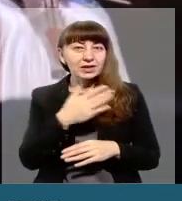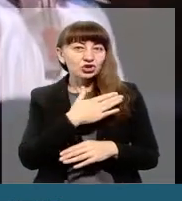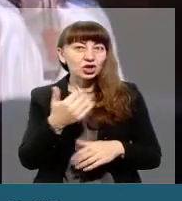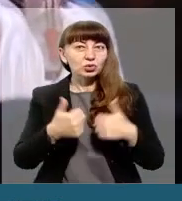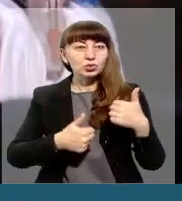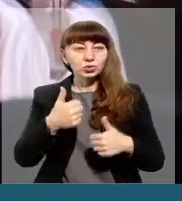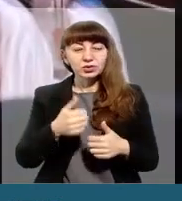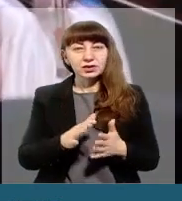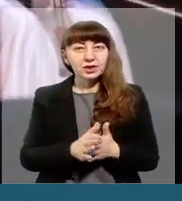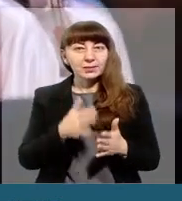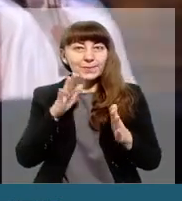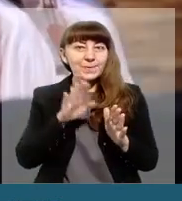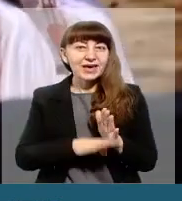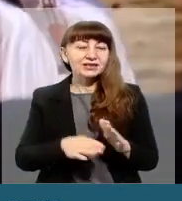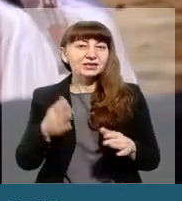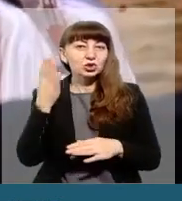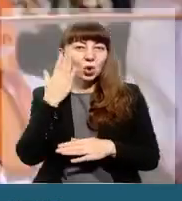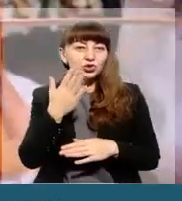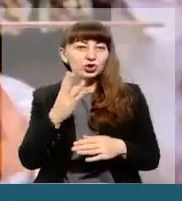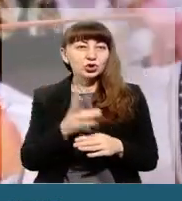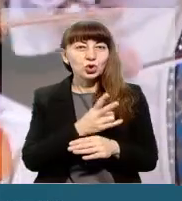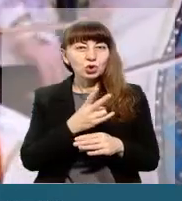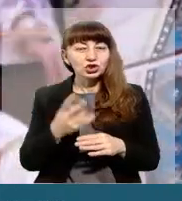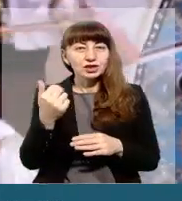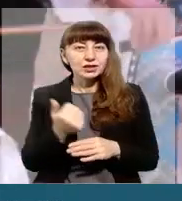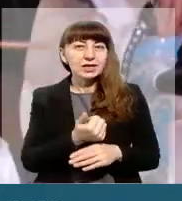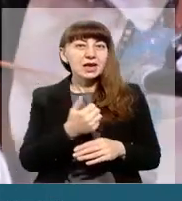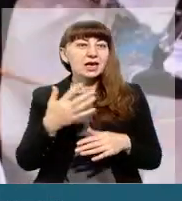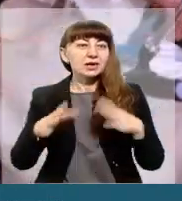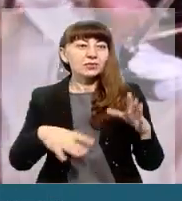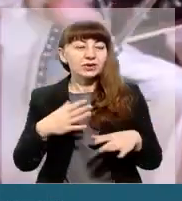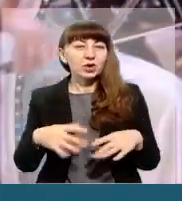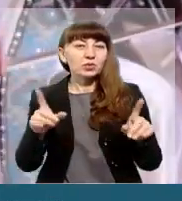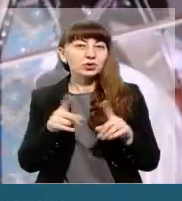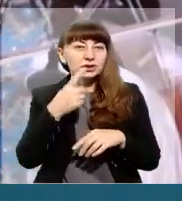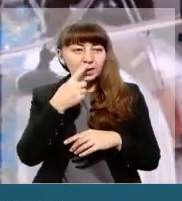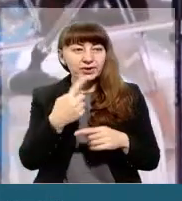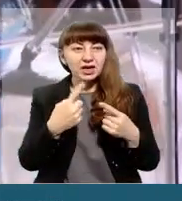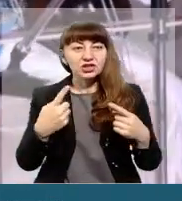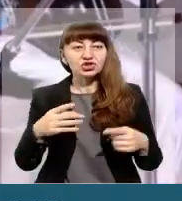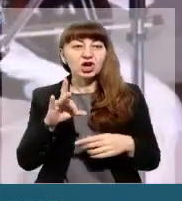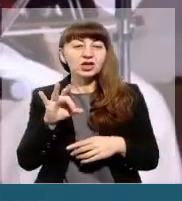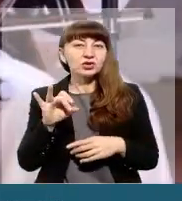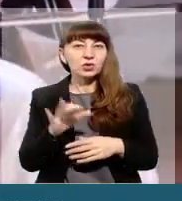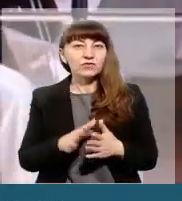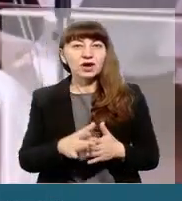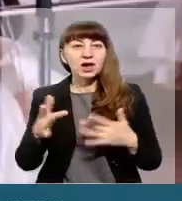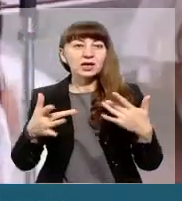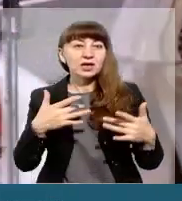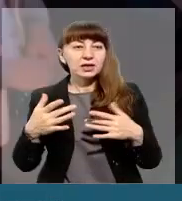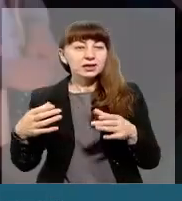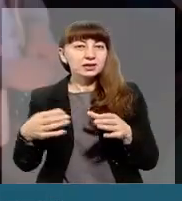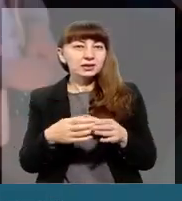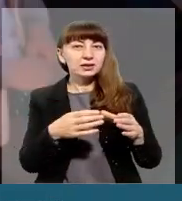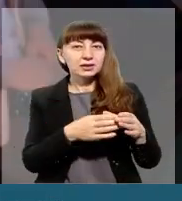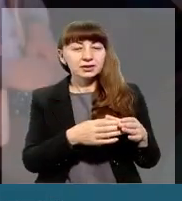конкурсантов бессонные ночи и недели репетиции. Со сцены прозвучали музыкальные номера различных жанров – оркестры,